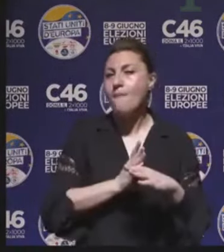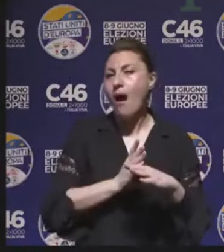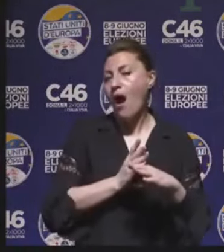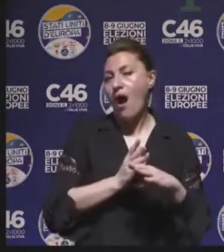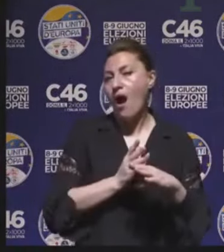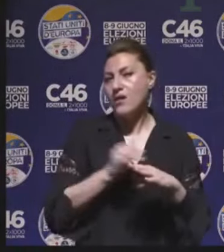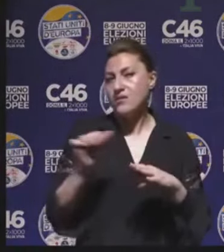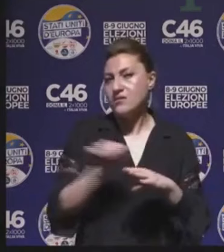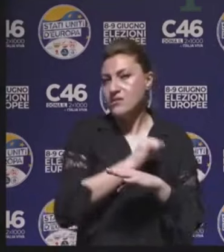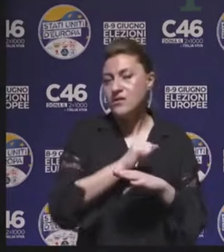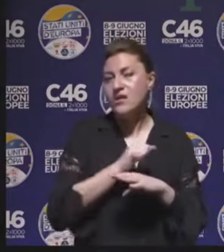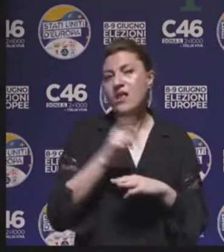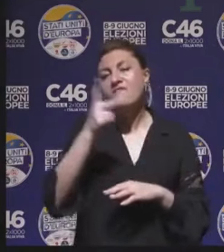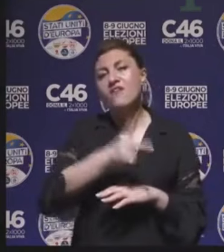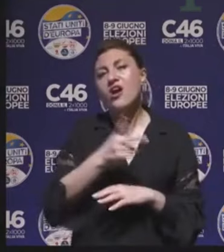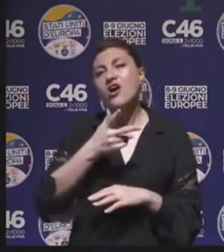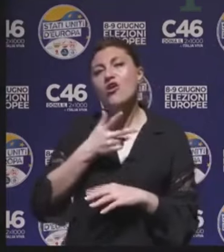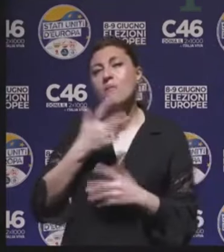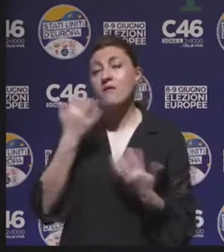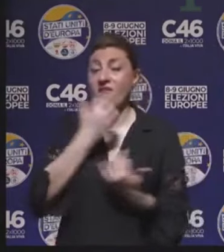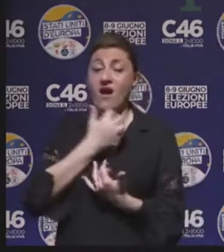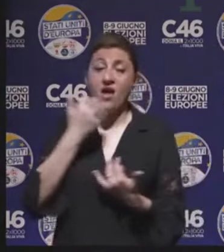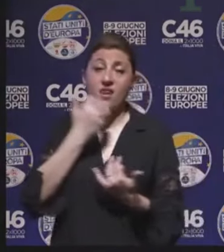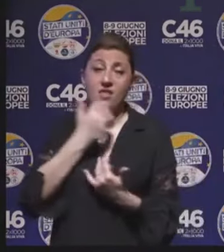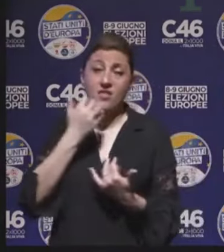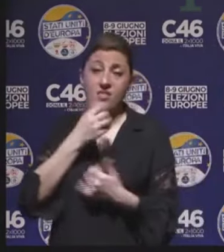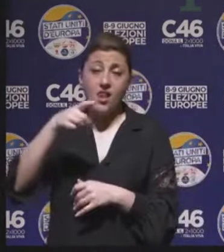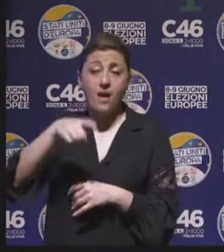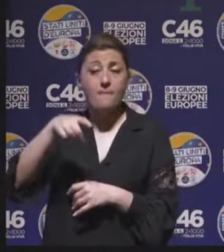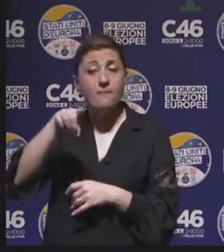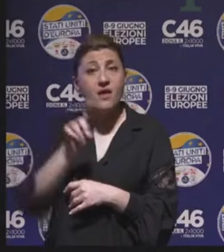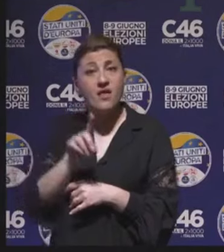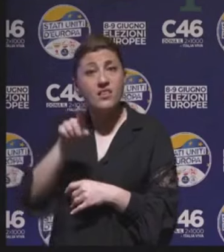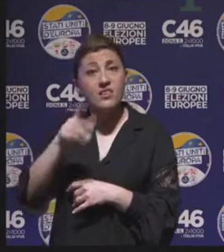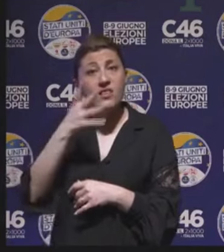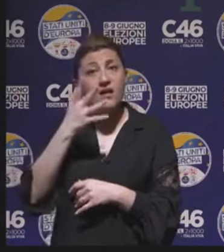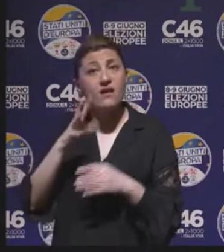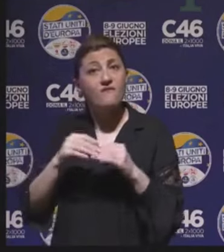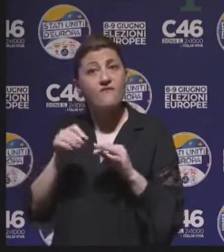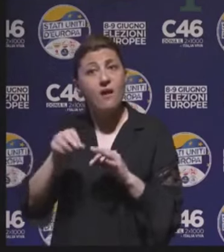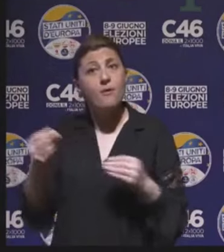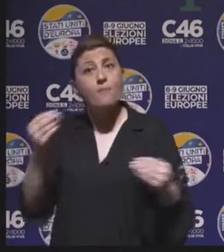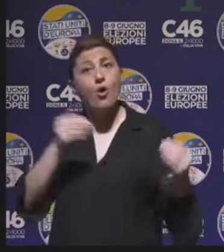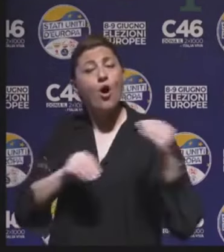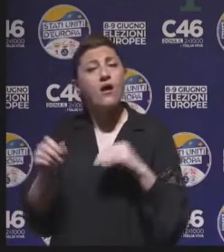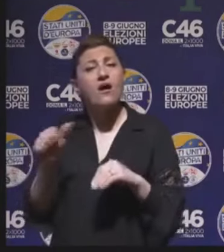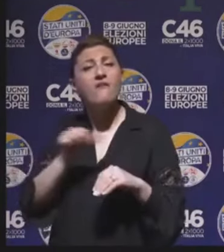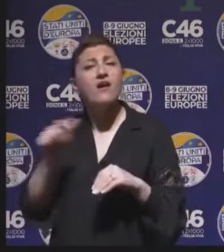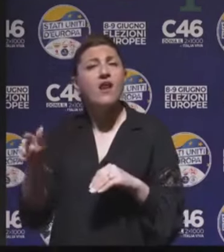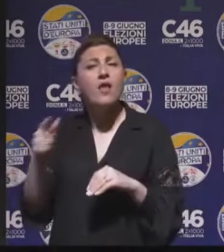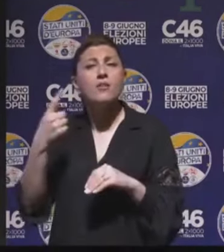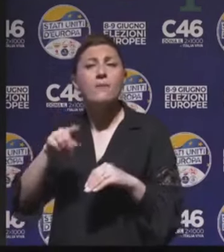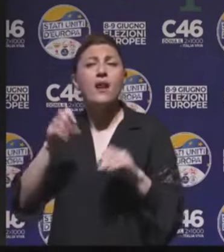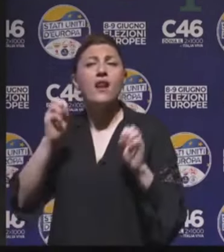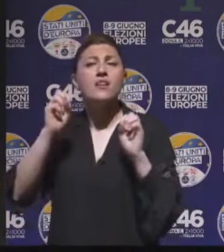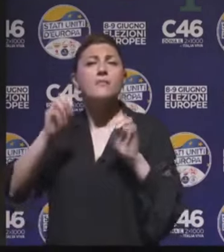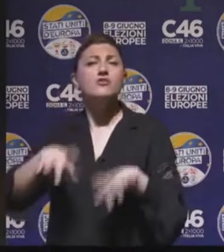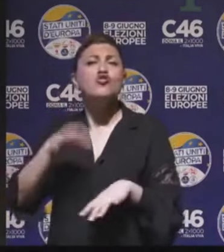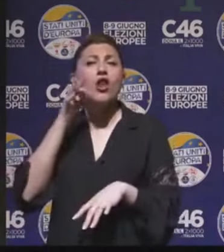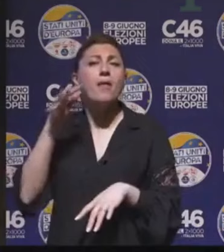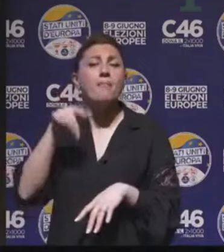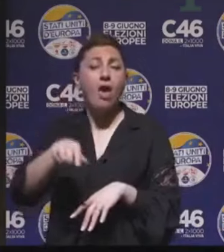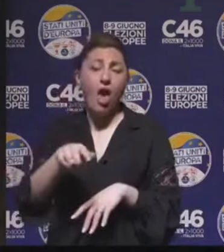dimissioni in bianco a me fa morire da ridere che il PD faccia un referendum per rimettere le dimissioni in bianco c'è una cosa che allucinante